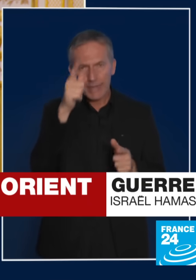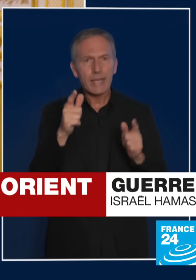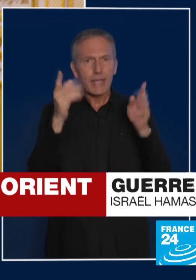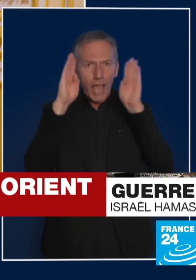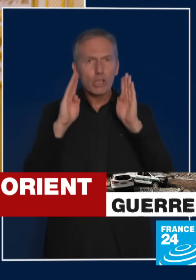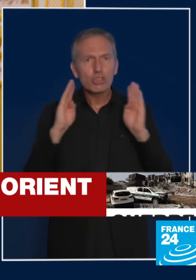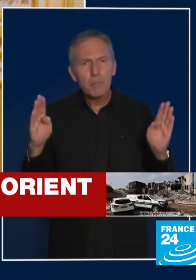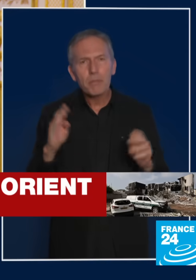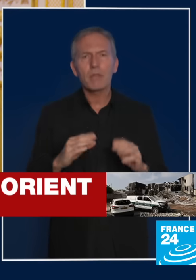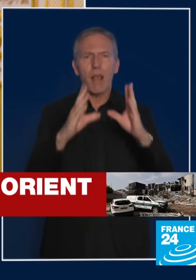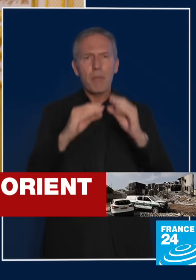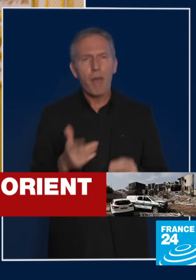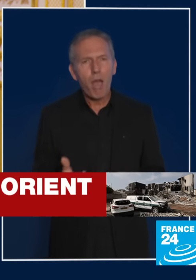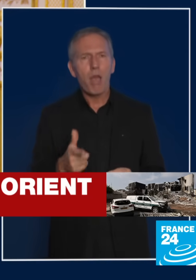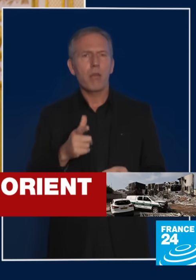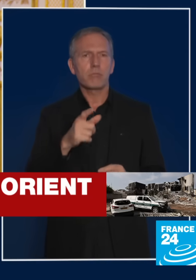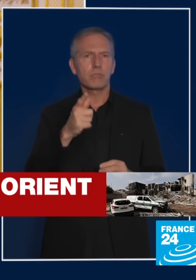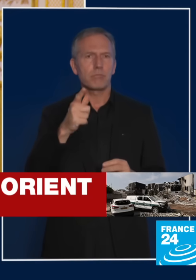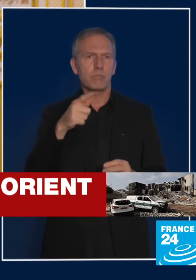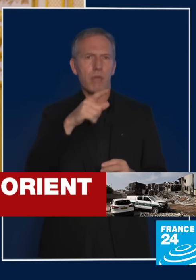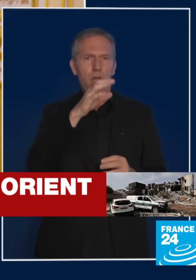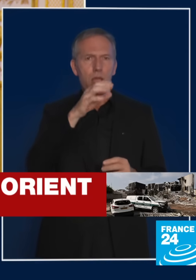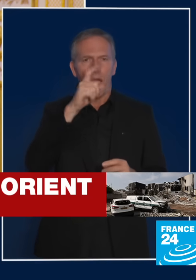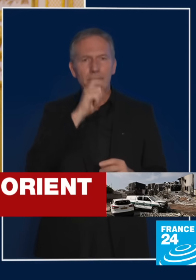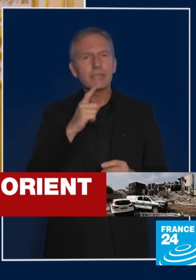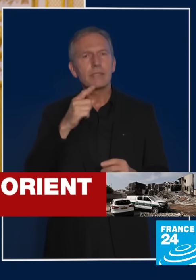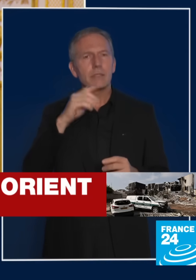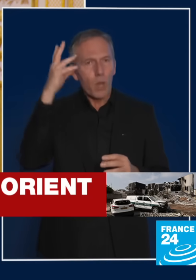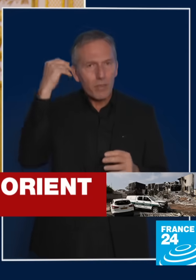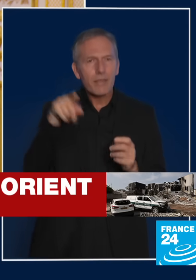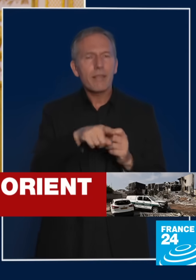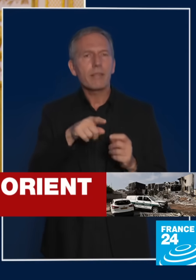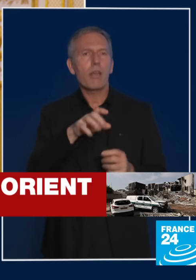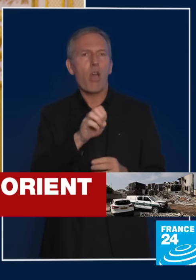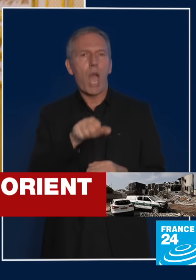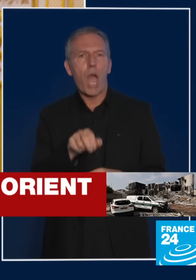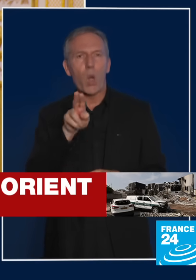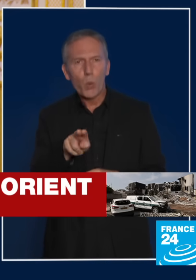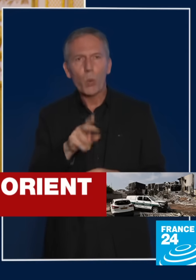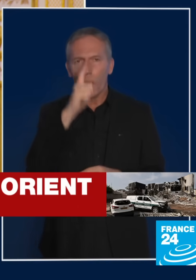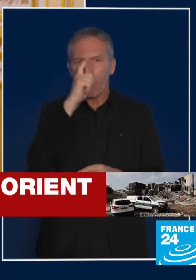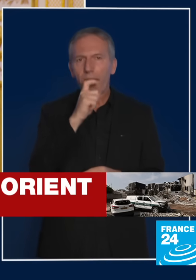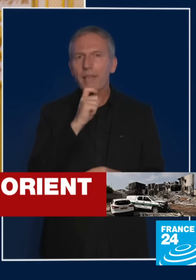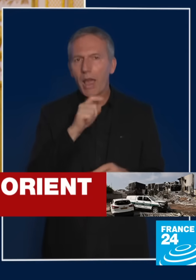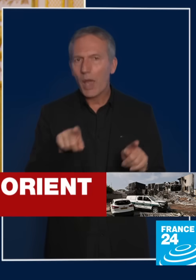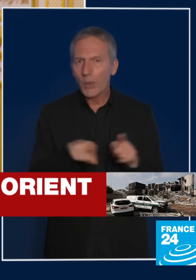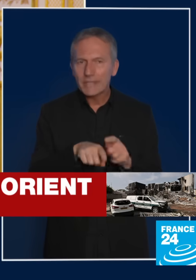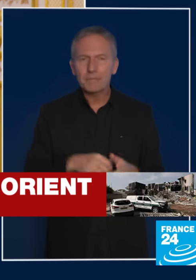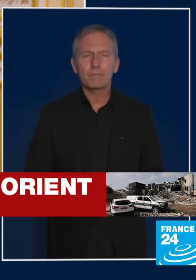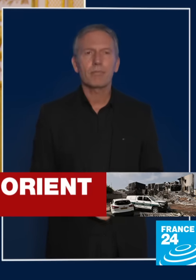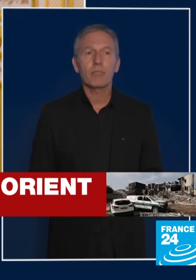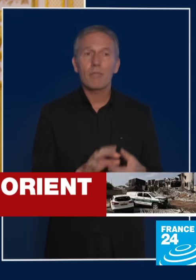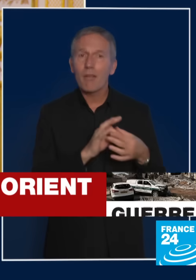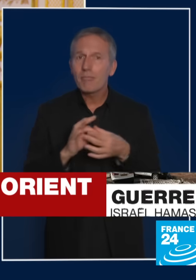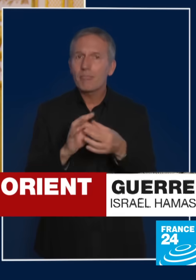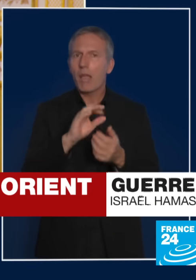Liban de l'Arabie Saoudite des irat Arab unis comme du Qatar avec nos principaux alliés européens et